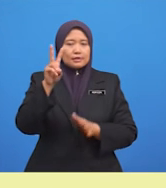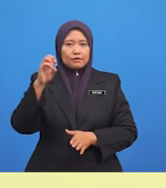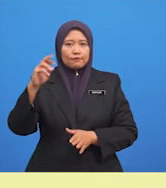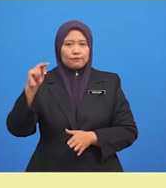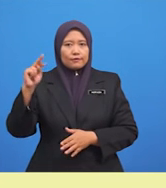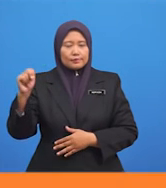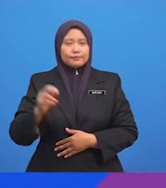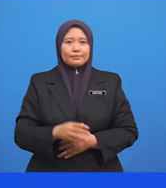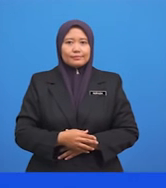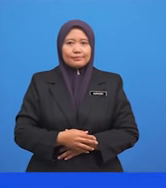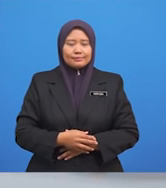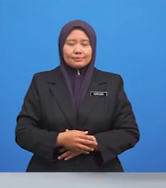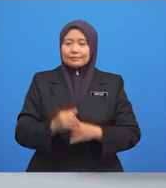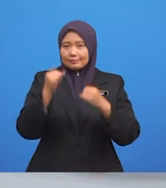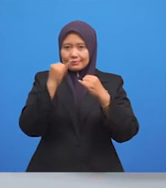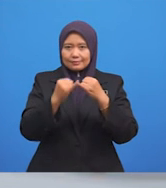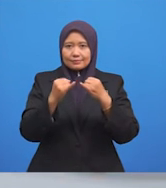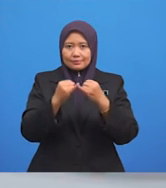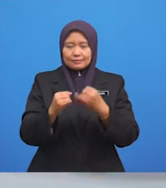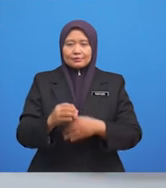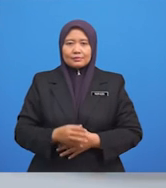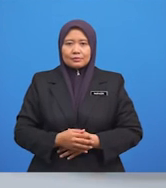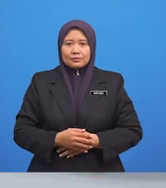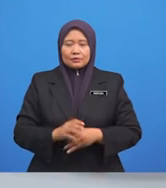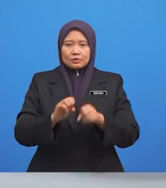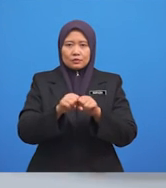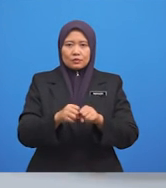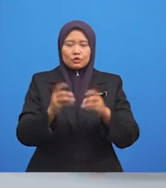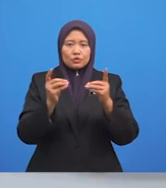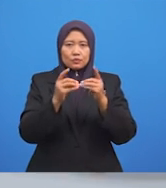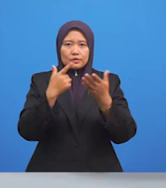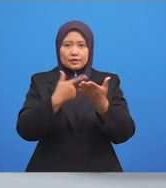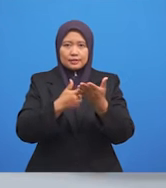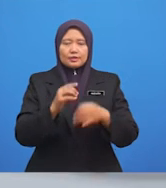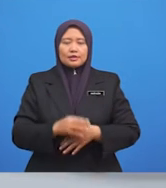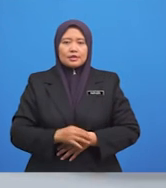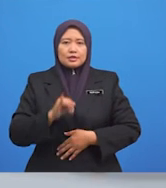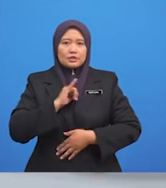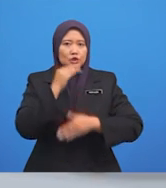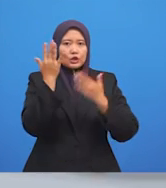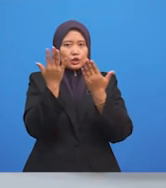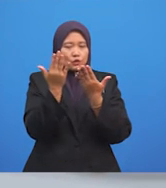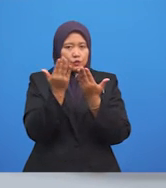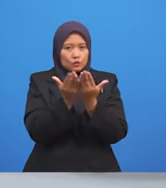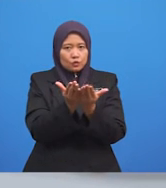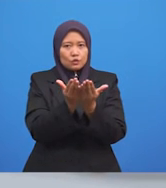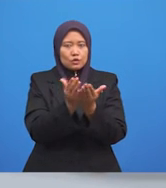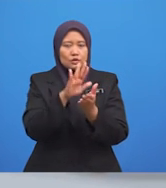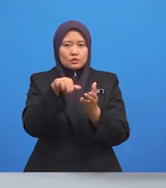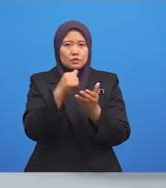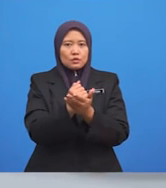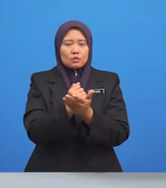diberi. Akhir kata, semoga kita berjumpa lagi. Cikgu doakan murid-murid